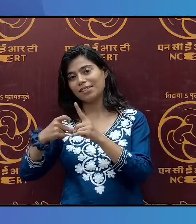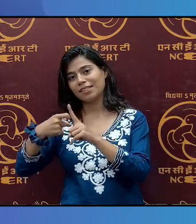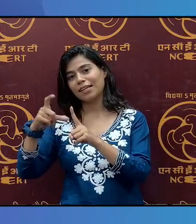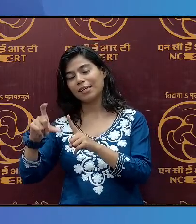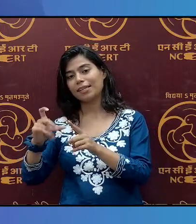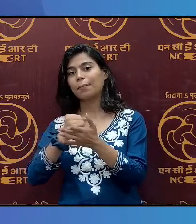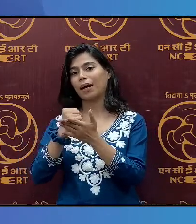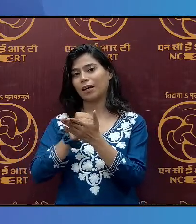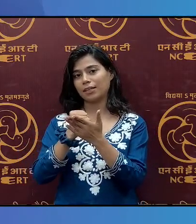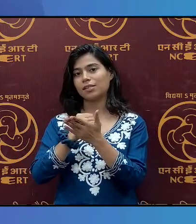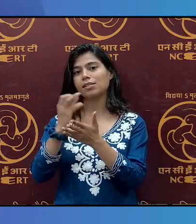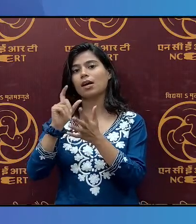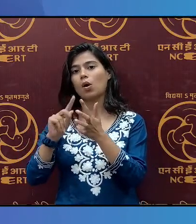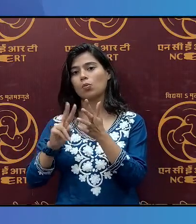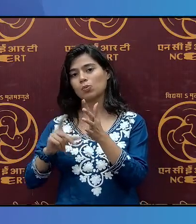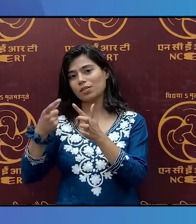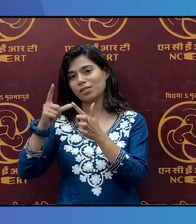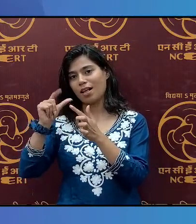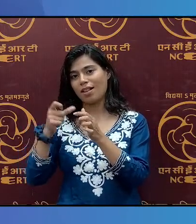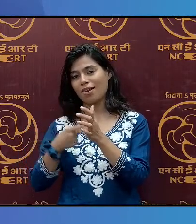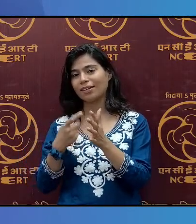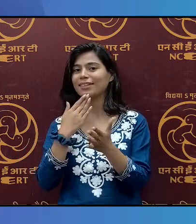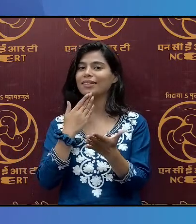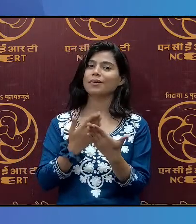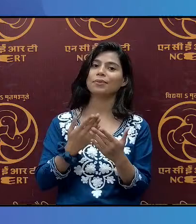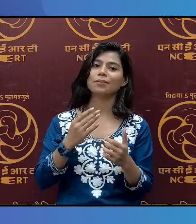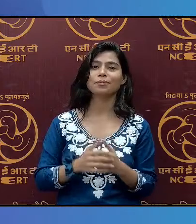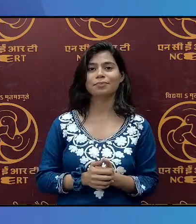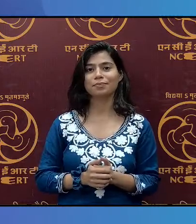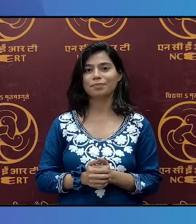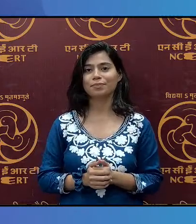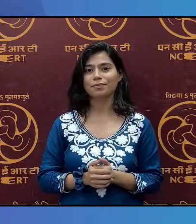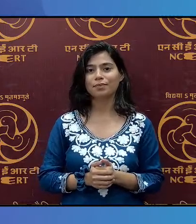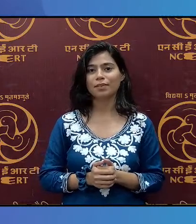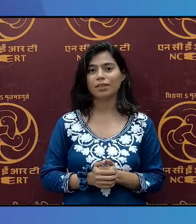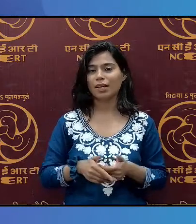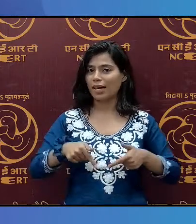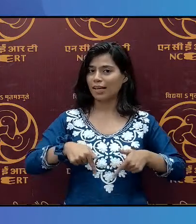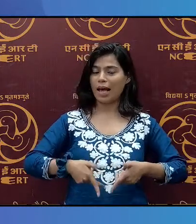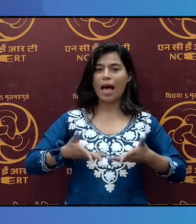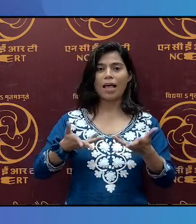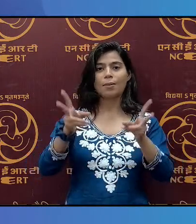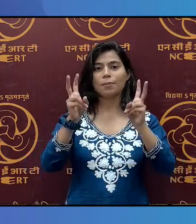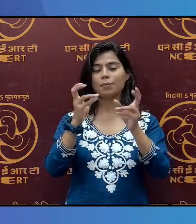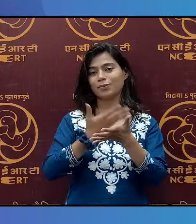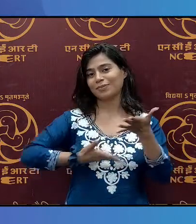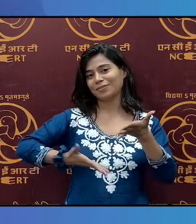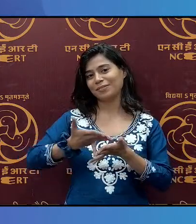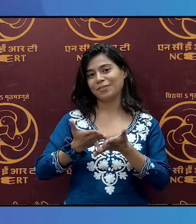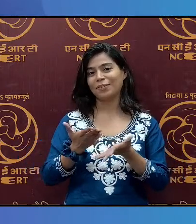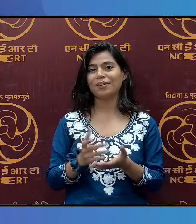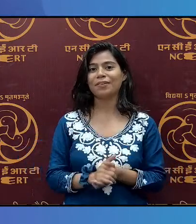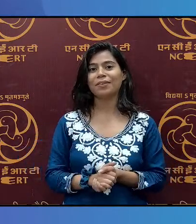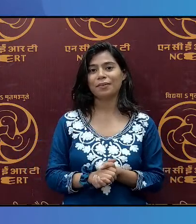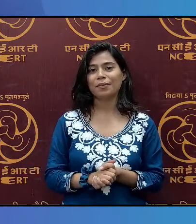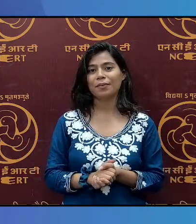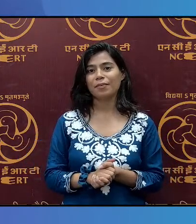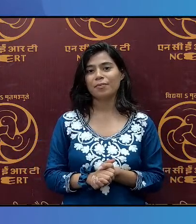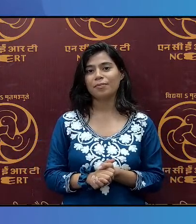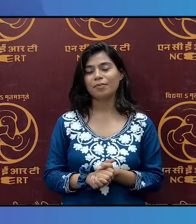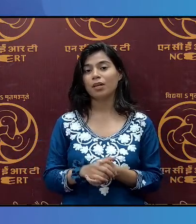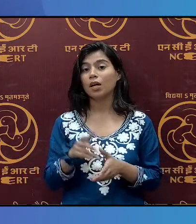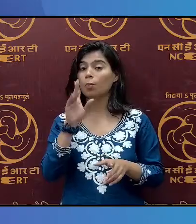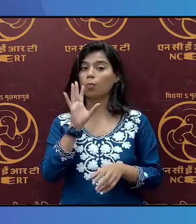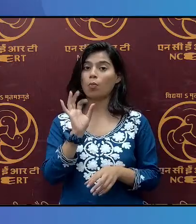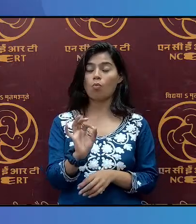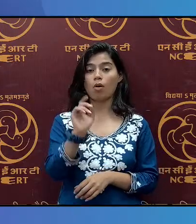counselor. Thank you, ma'am. Thank you very much. ये हमारा आज का सहयोग सत्र जहां हमने एक